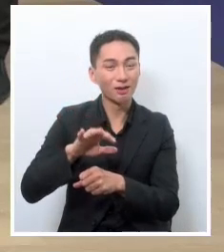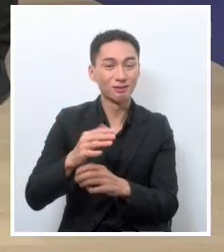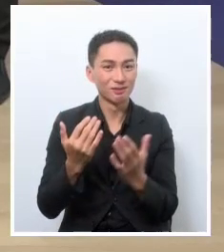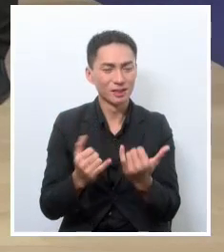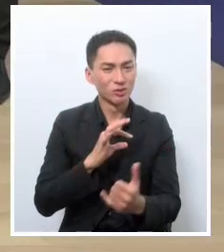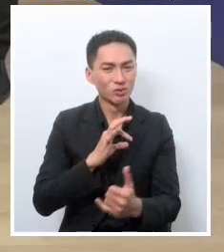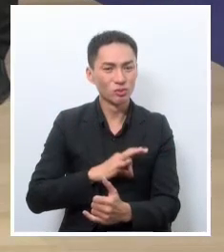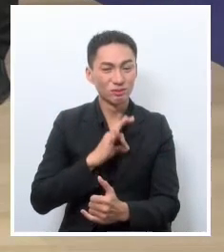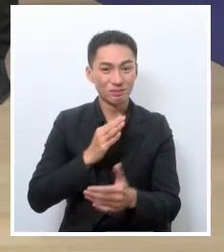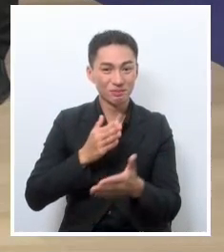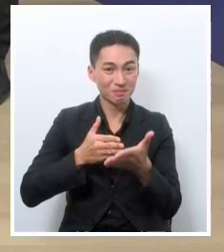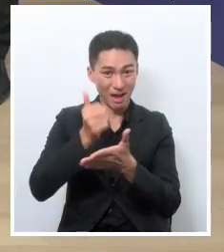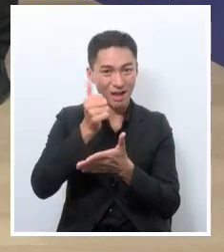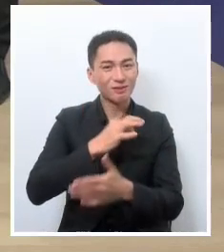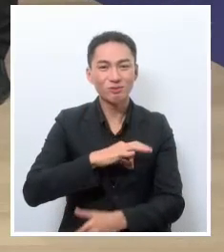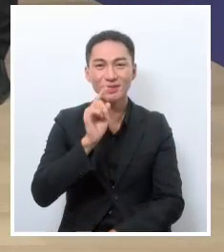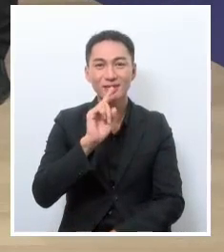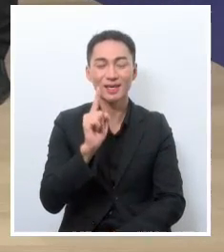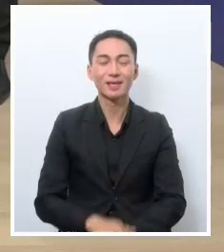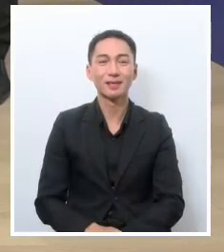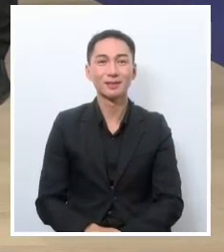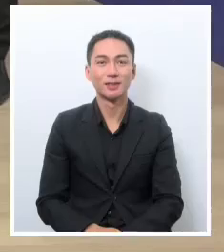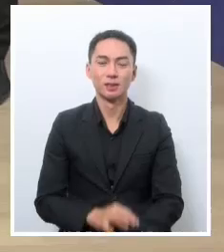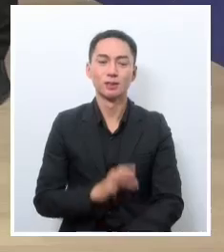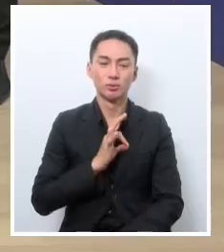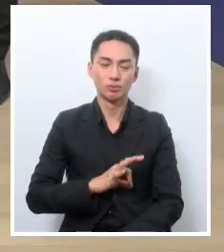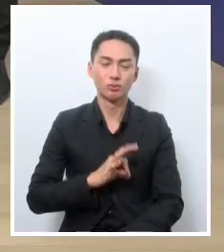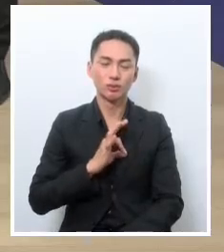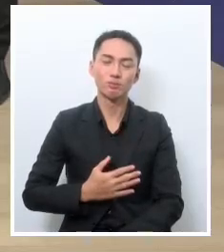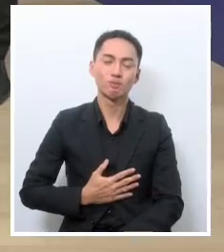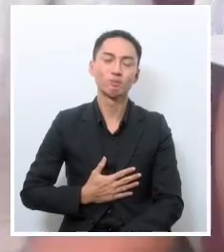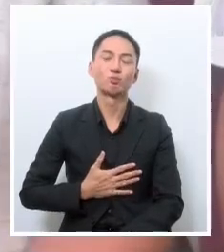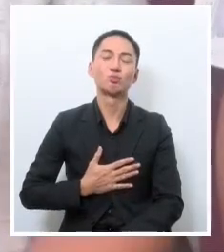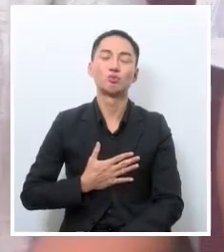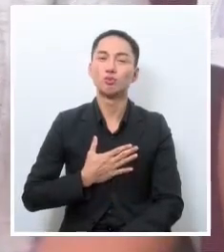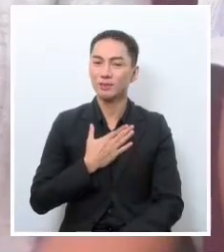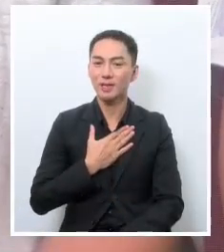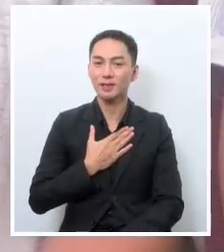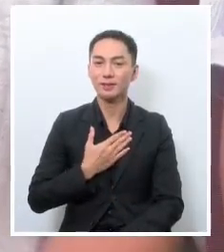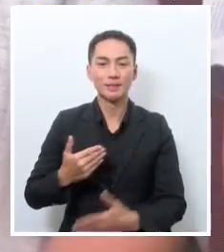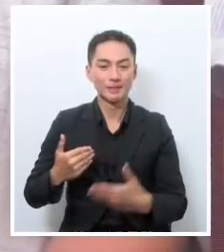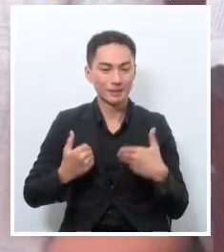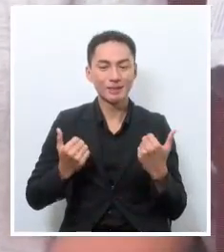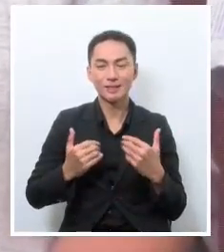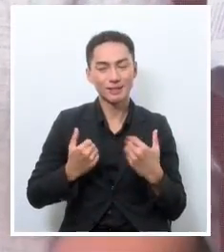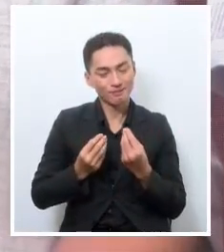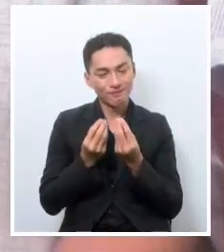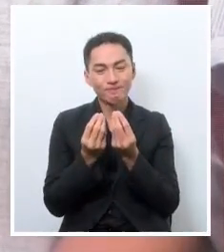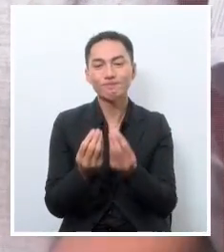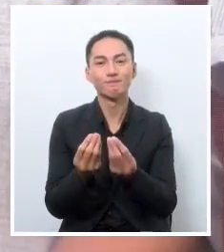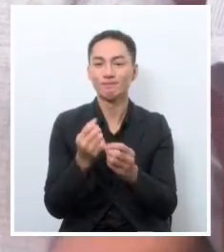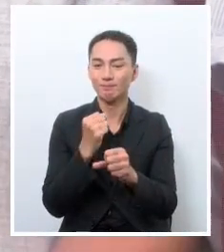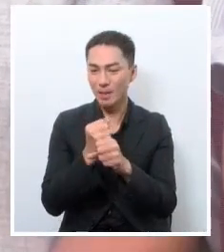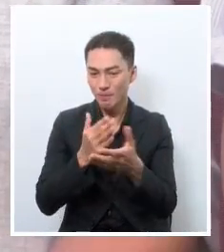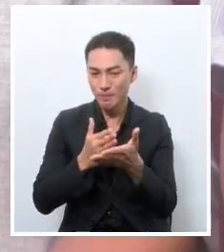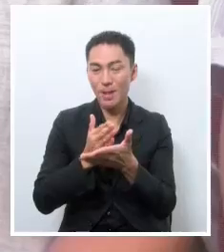นี้เนี่ยภาพความสำเร็จเยคุณครูรู้สึกยังไงฮะค่ะก็รู้สึกภาคภูมิภาภาคภูมิใจนะคะแล้วก็ยินดีกับนักเรียนด้วยค่ะที่สามารถประสบความ